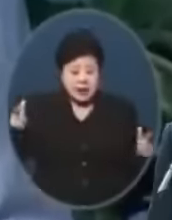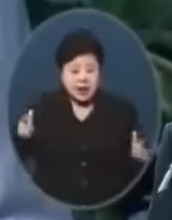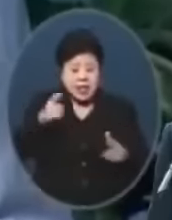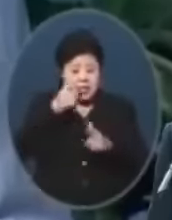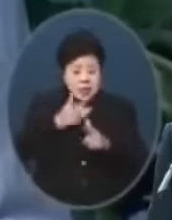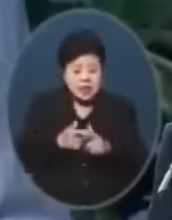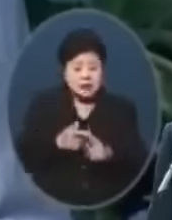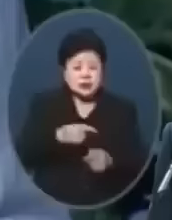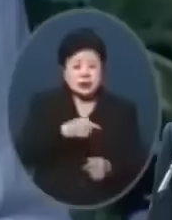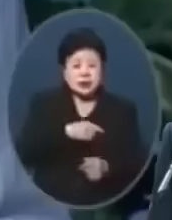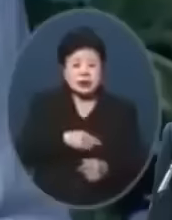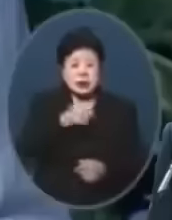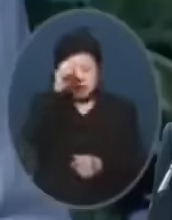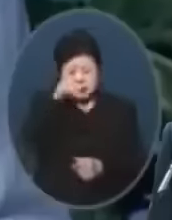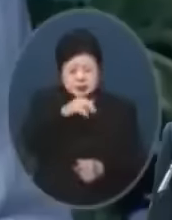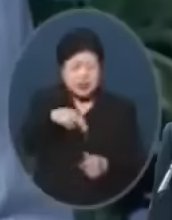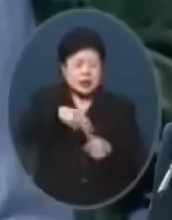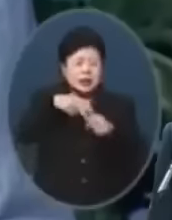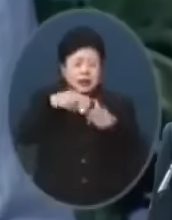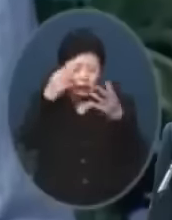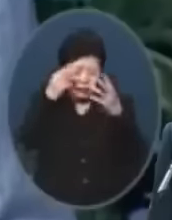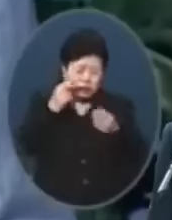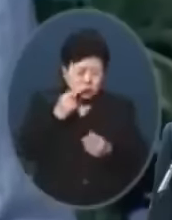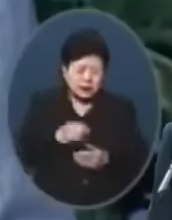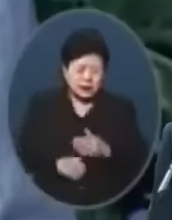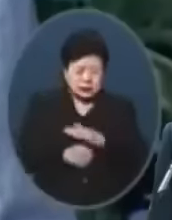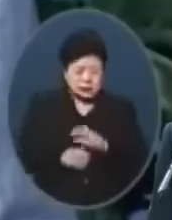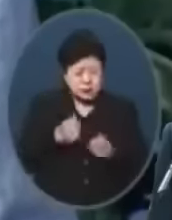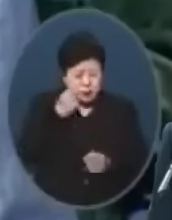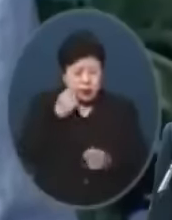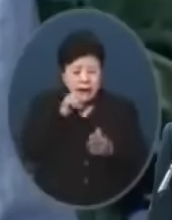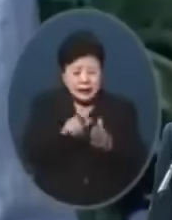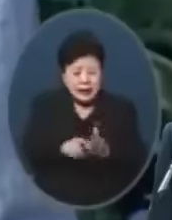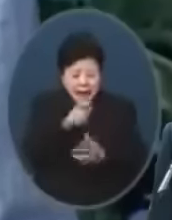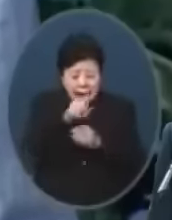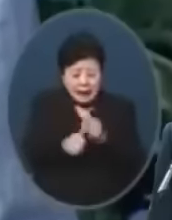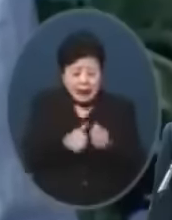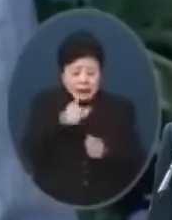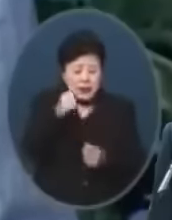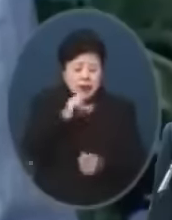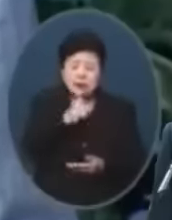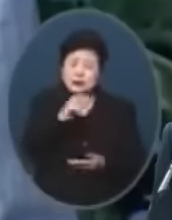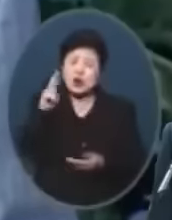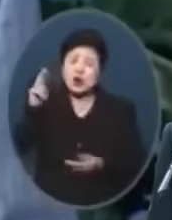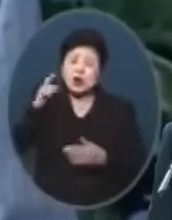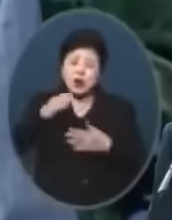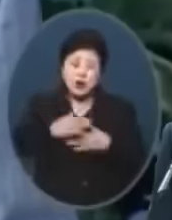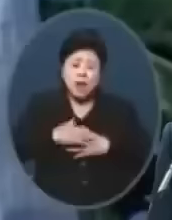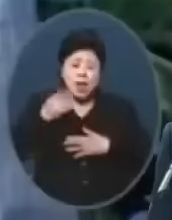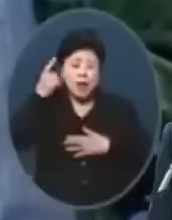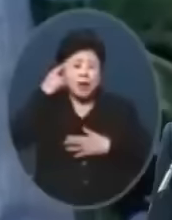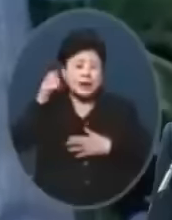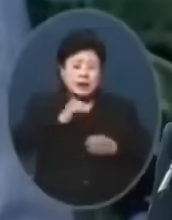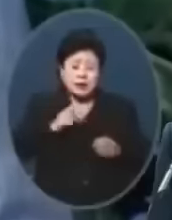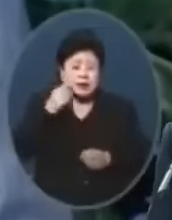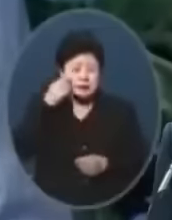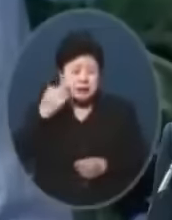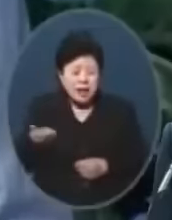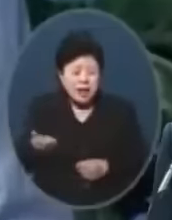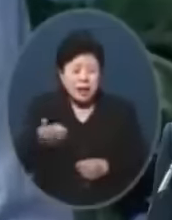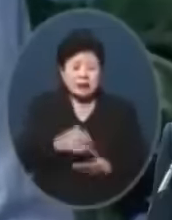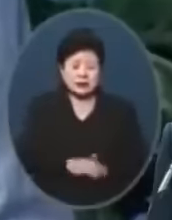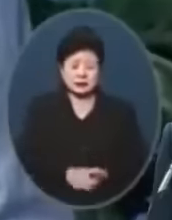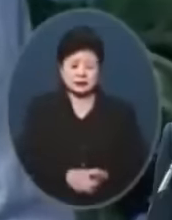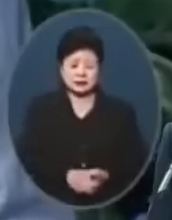십자가에 달려서 너무 고통스럽고 견딜 수가 없을 때 하나님이여 하나님이여 어찌하여 나를 버리시나이까.